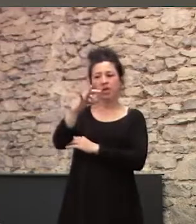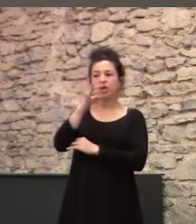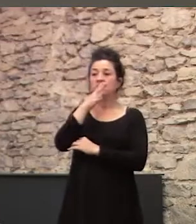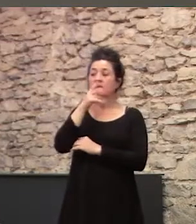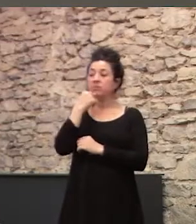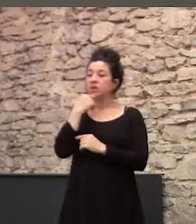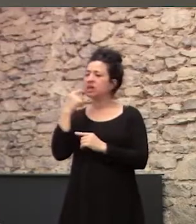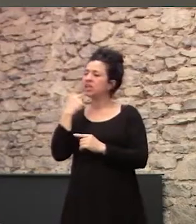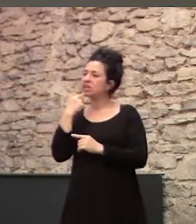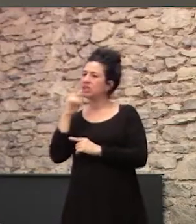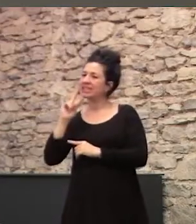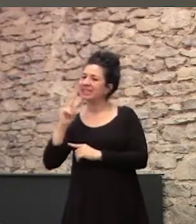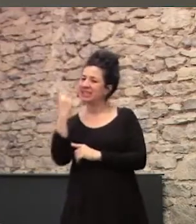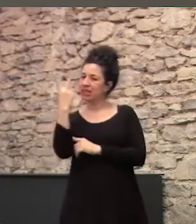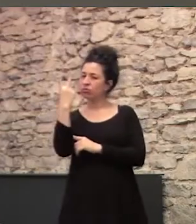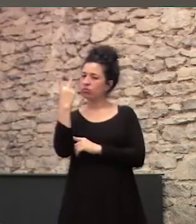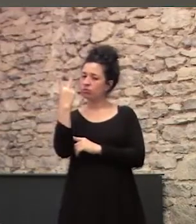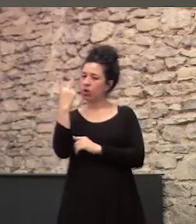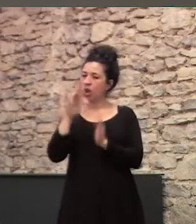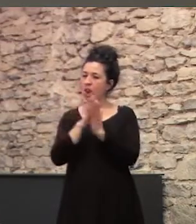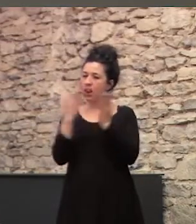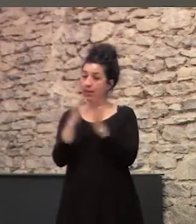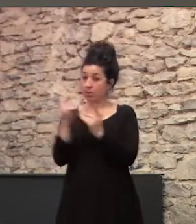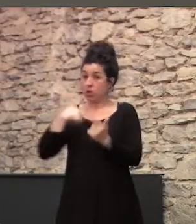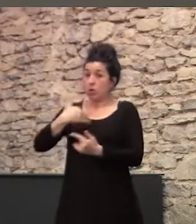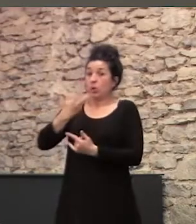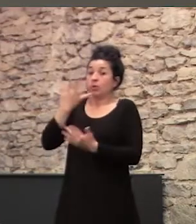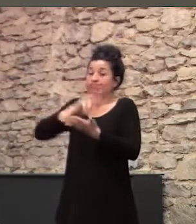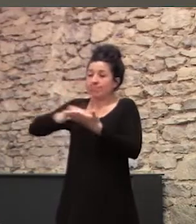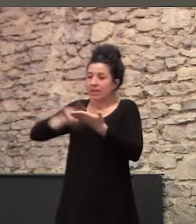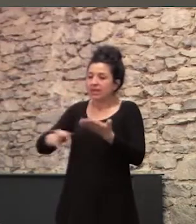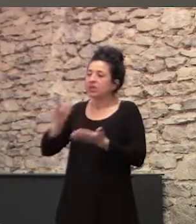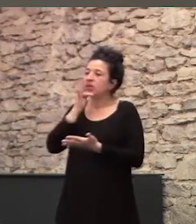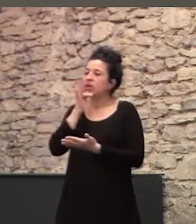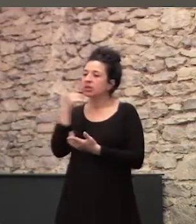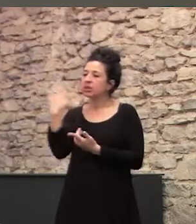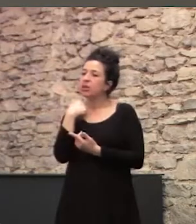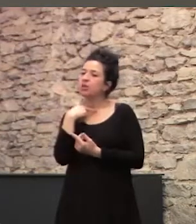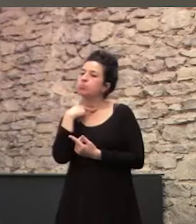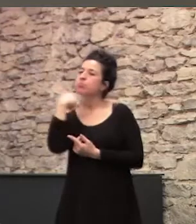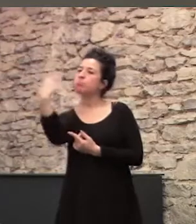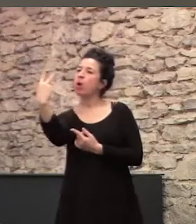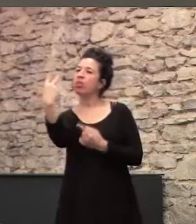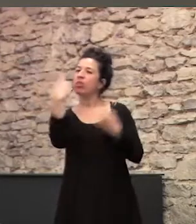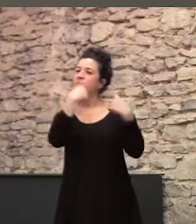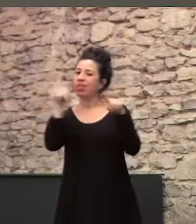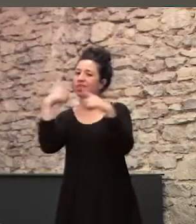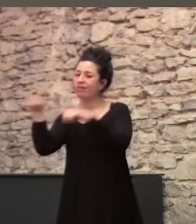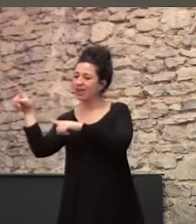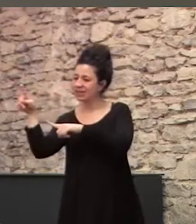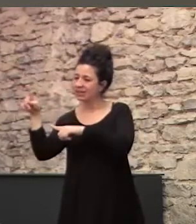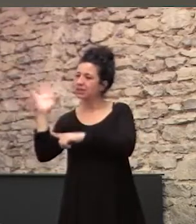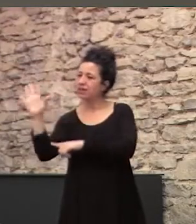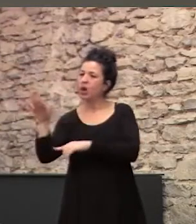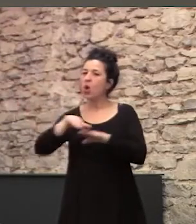irakurri hori ahotsak edo ez dakit zer, ba baino gehiago direla, ezta? Baina tono bera da.